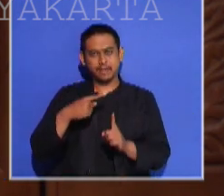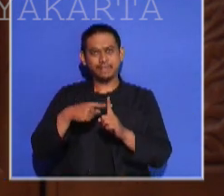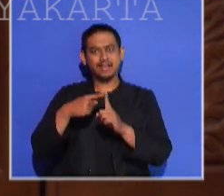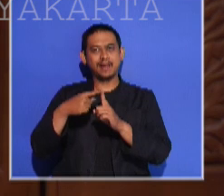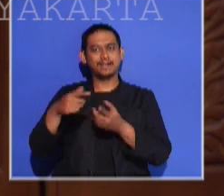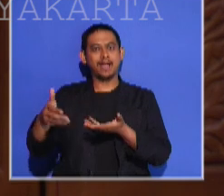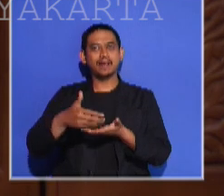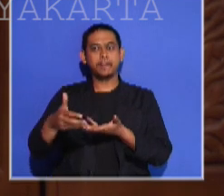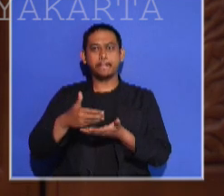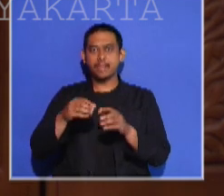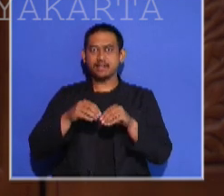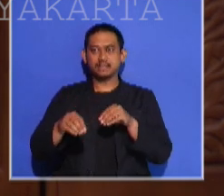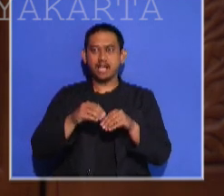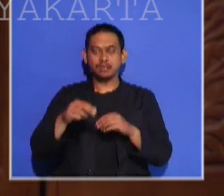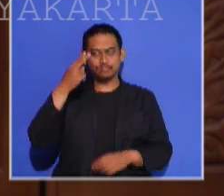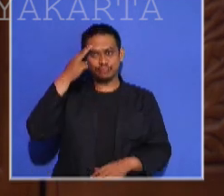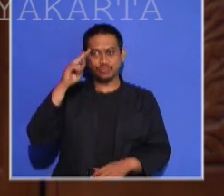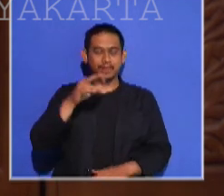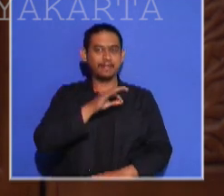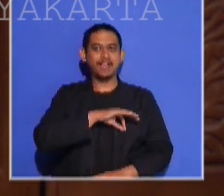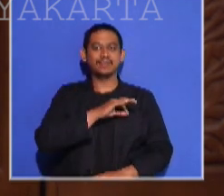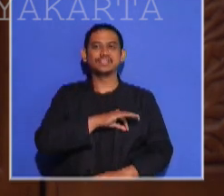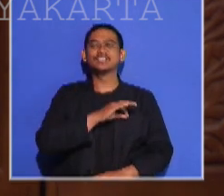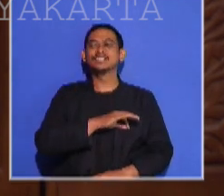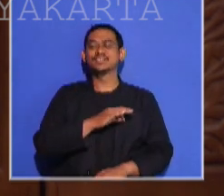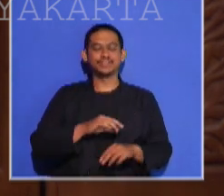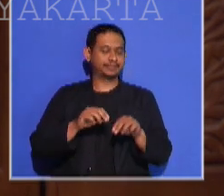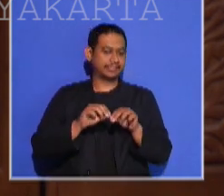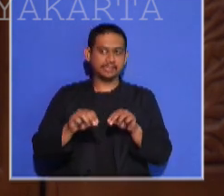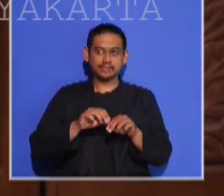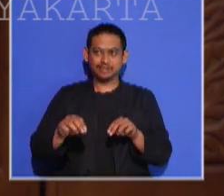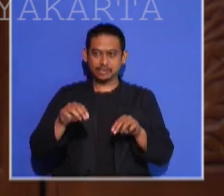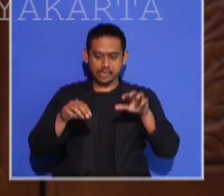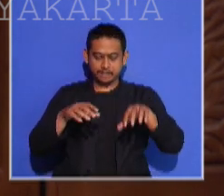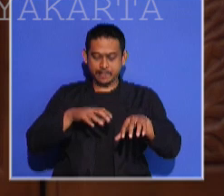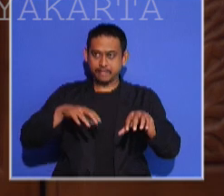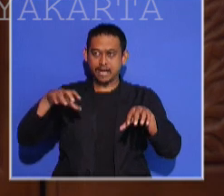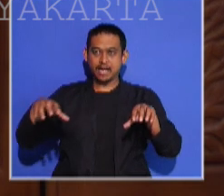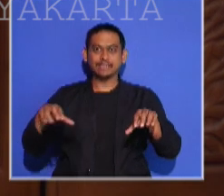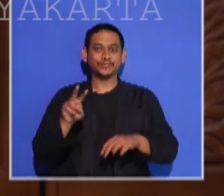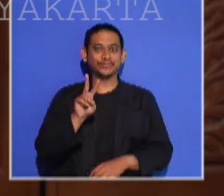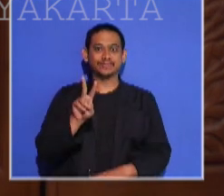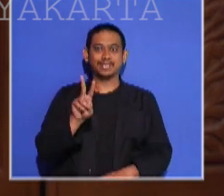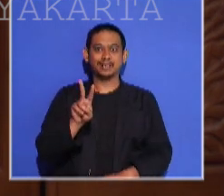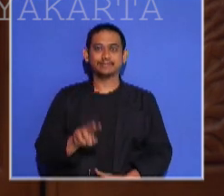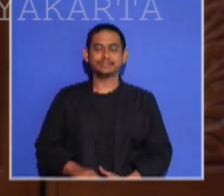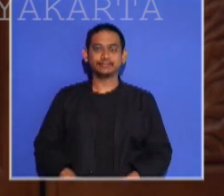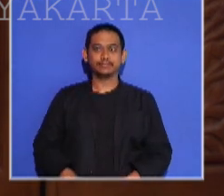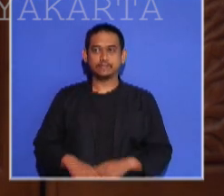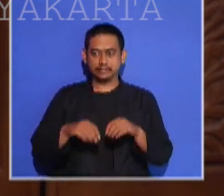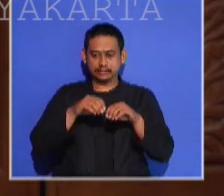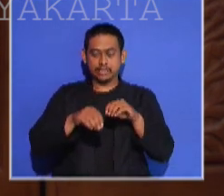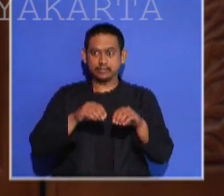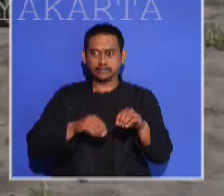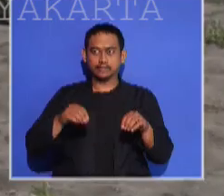tetanen kanthi mupengetaken lahan kangge nanam komoditas selingan nanging saged ngasilaken. Salah satunggalipun inggih menika nanem